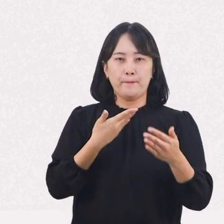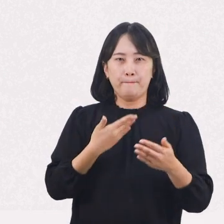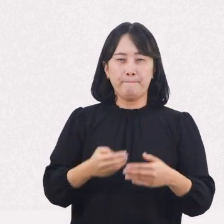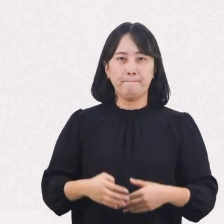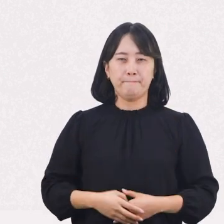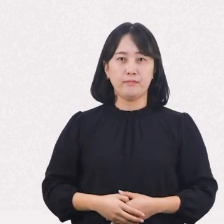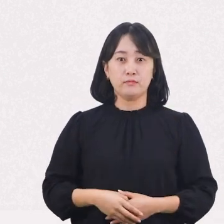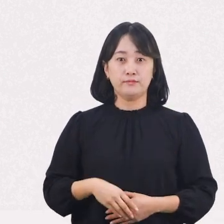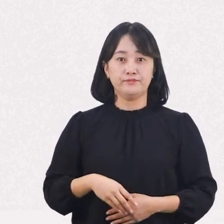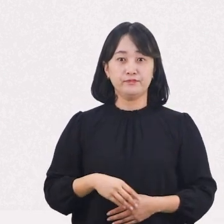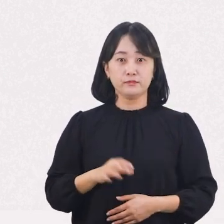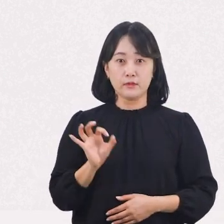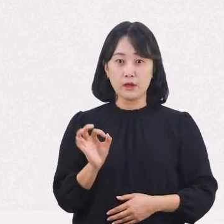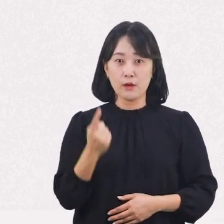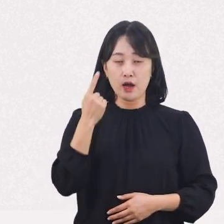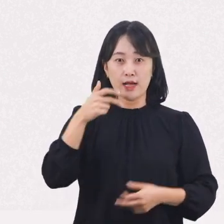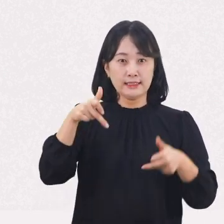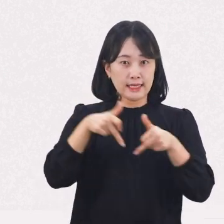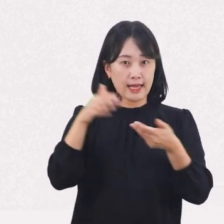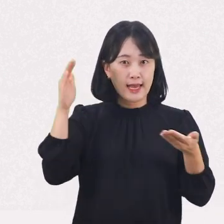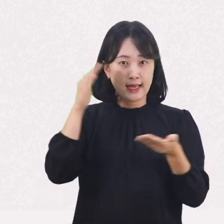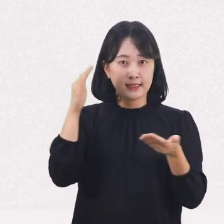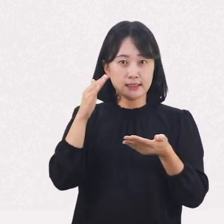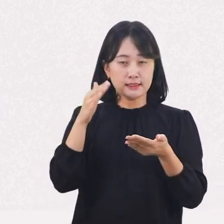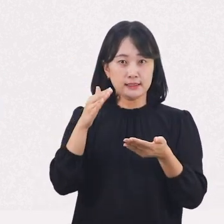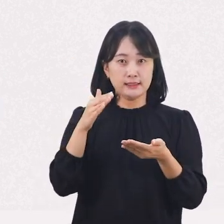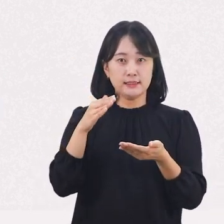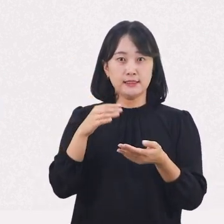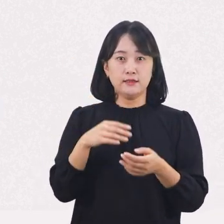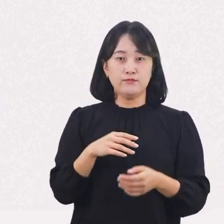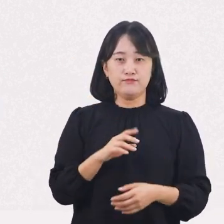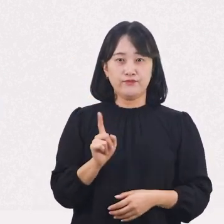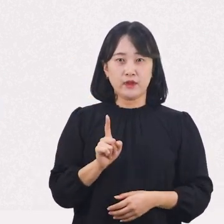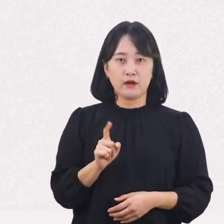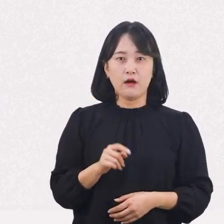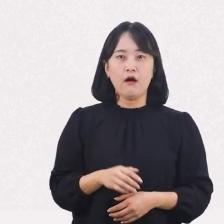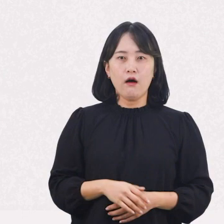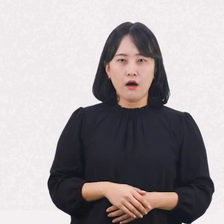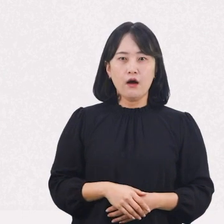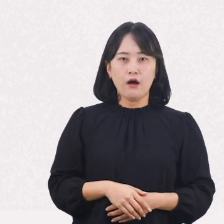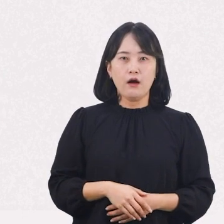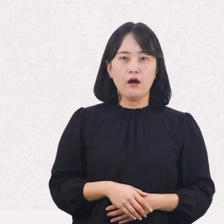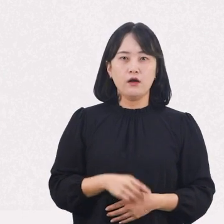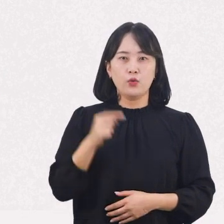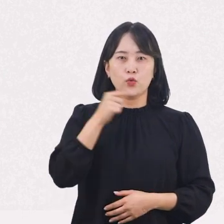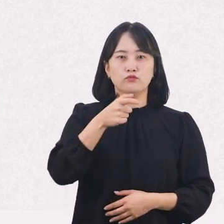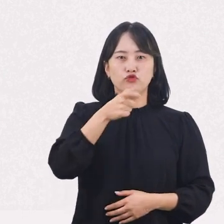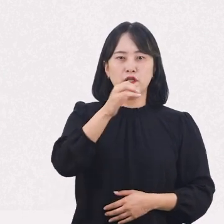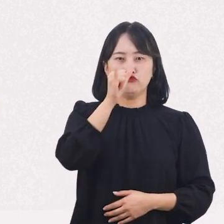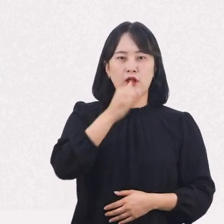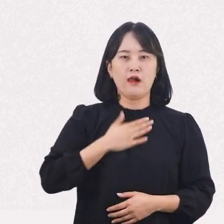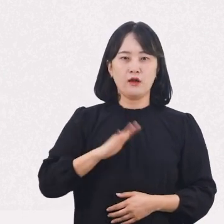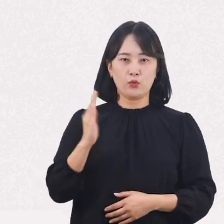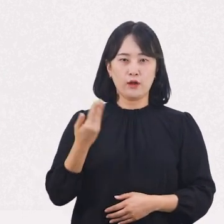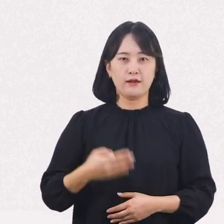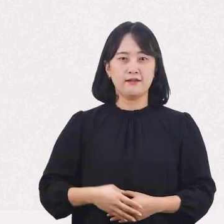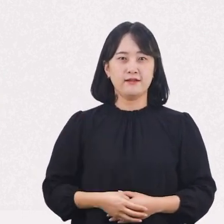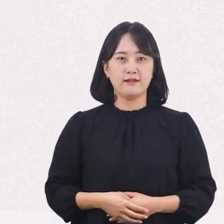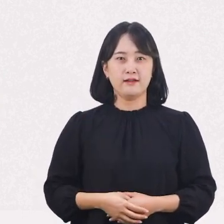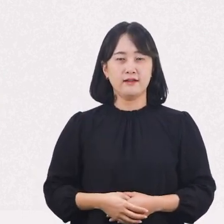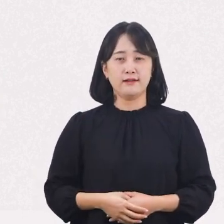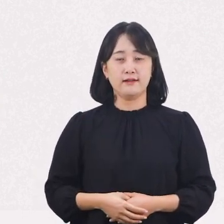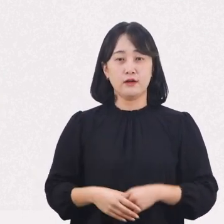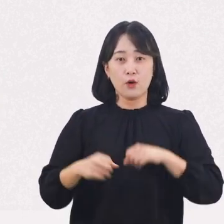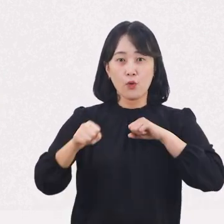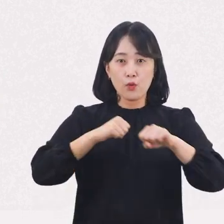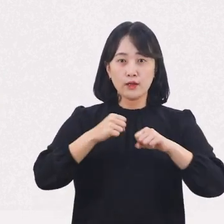이 활동을 통해 장애 학생들은 식수로 먹을 수 없는 물이 존재함을 알게 되었습니다.